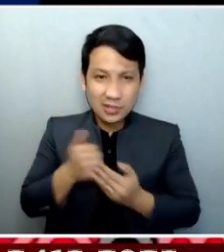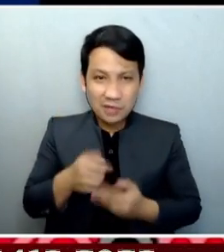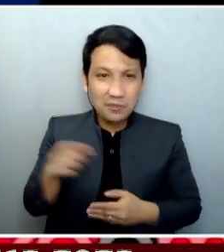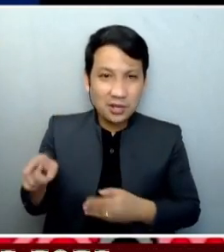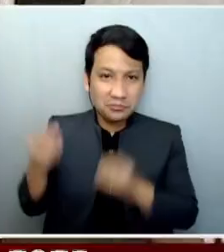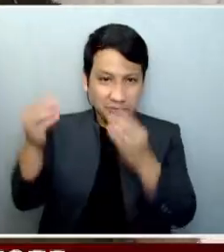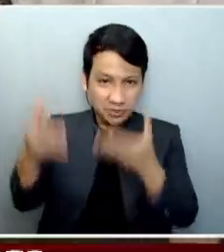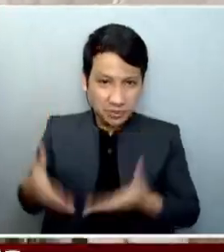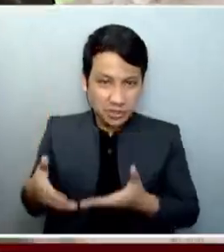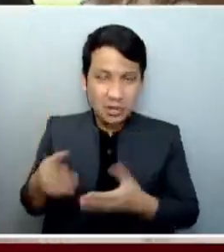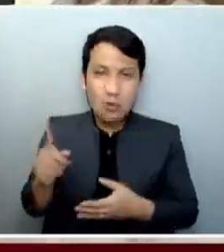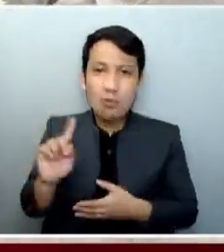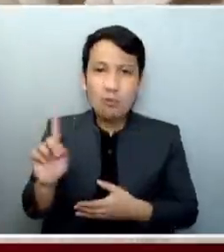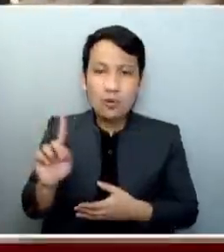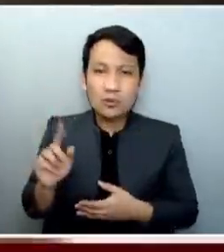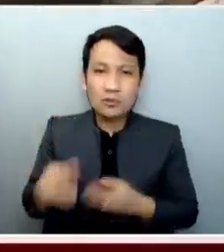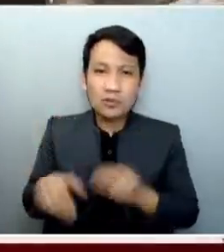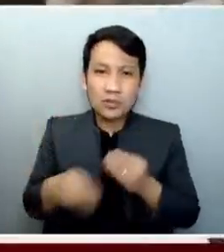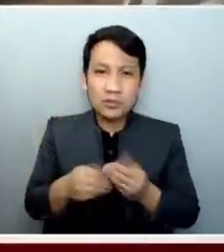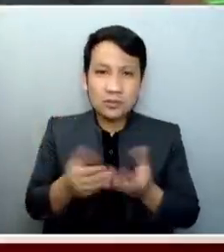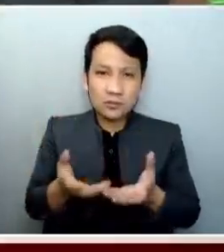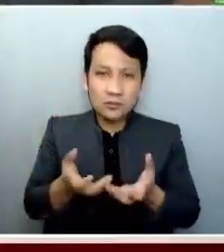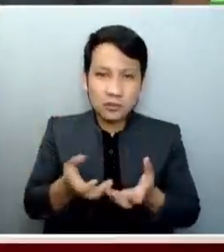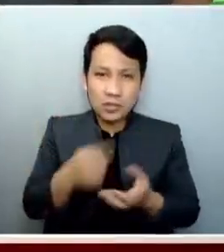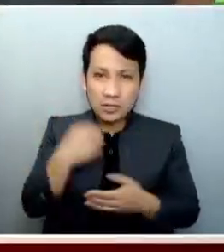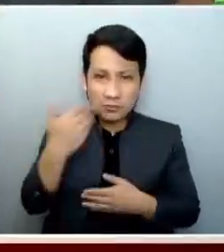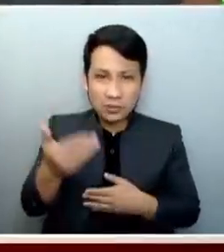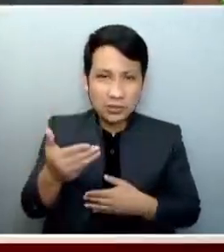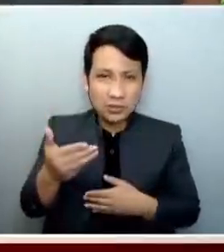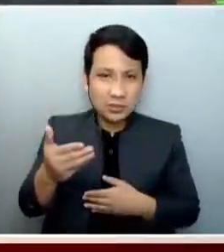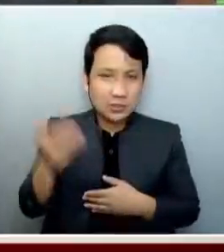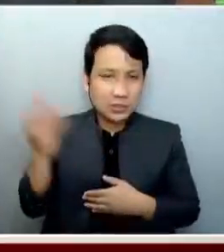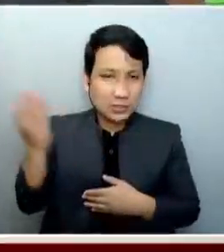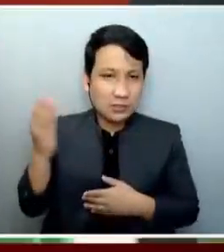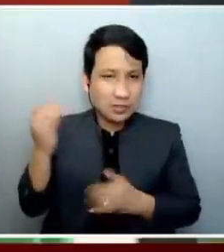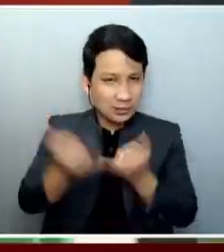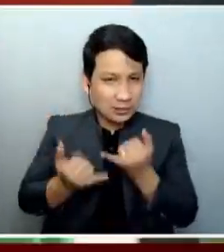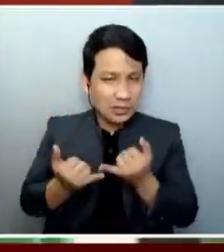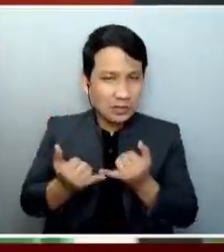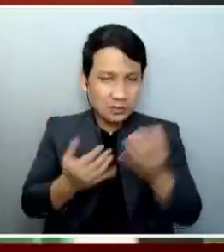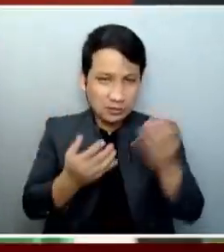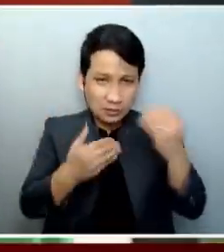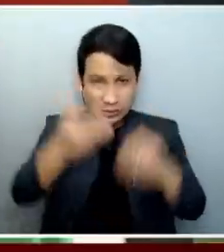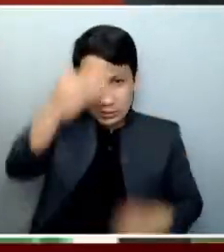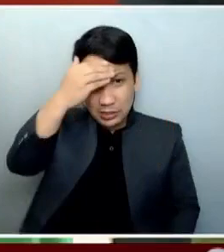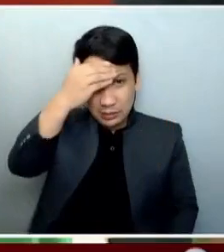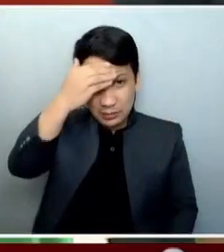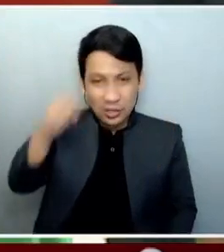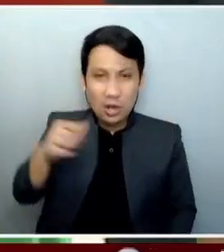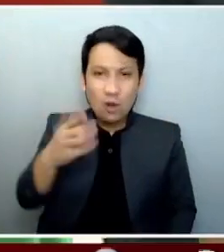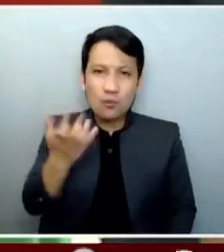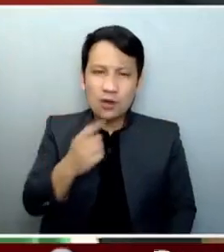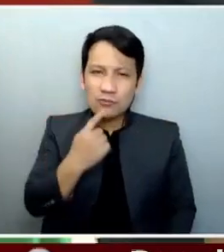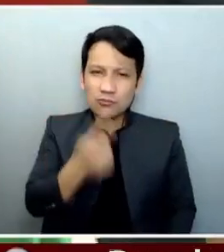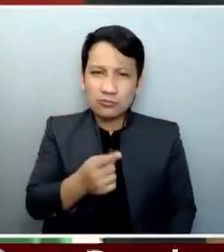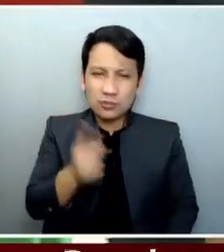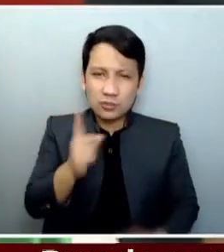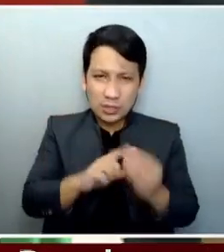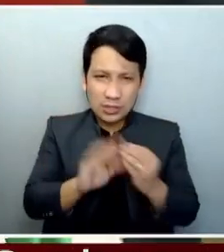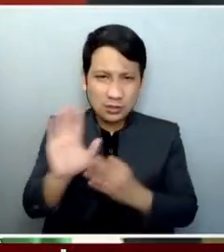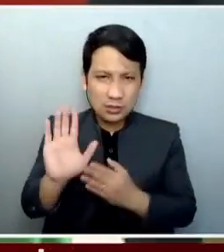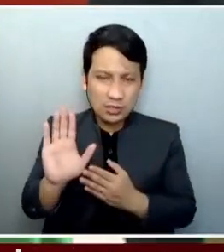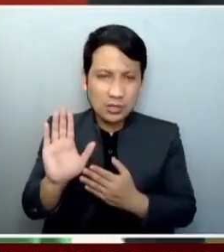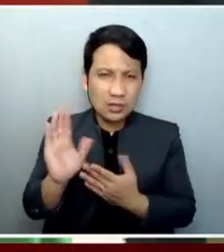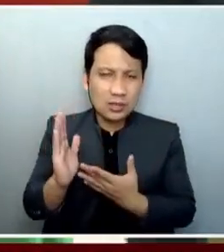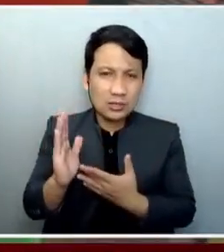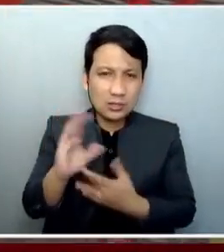mga teachers. May gusto namang marinig ang dating House Speaker sa huling SONA ng Pangulo. If there's one word I can use about the